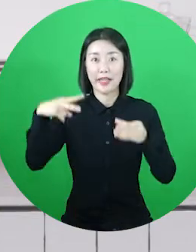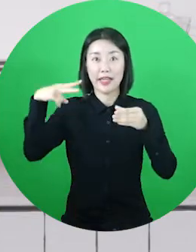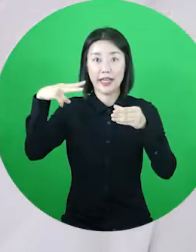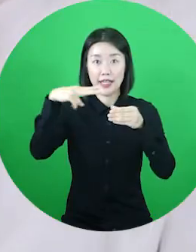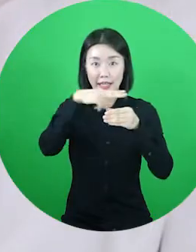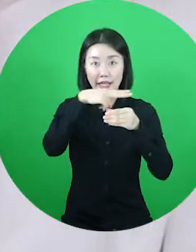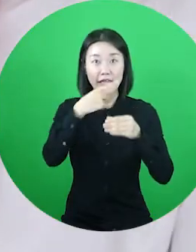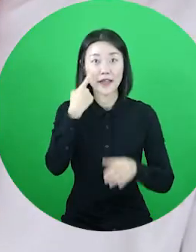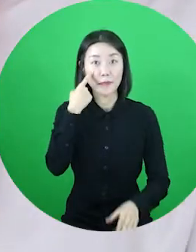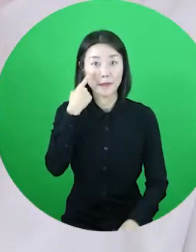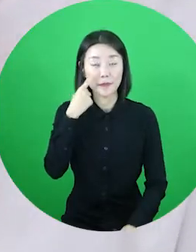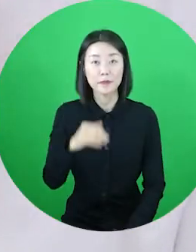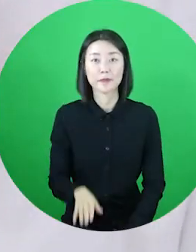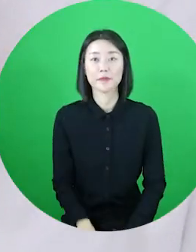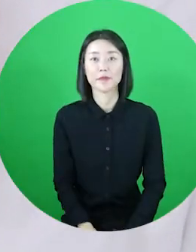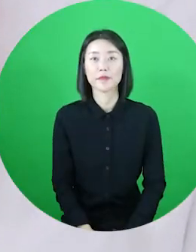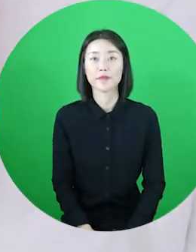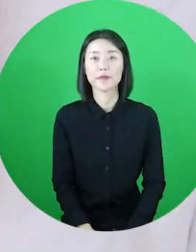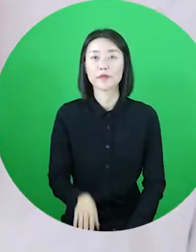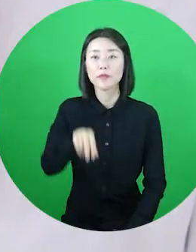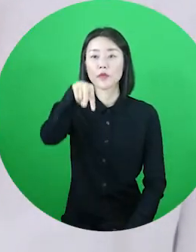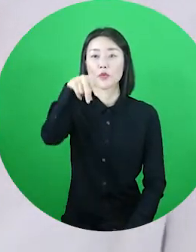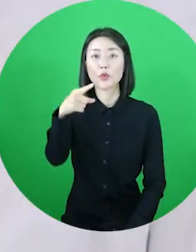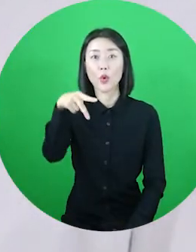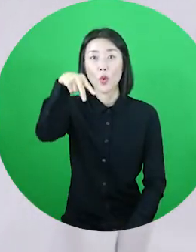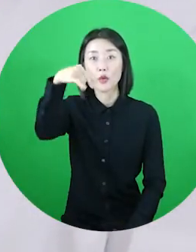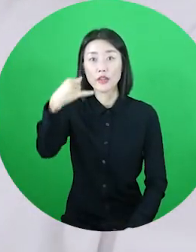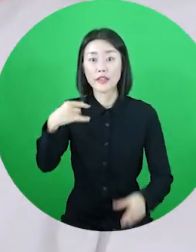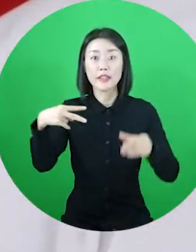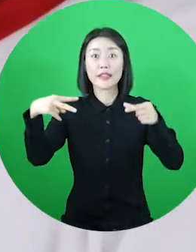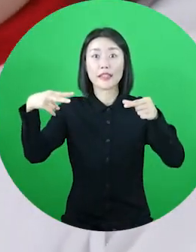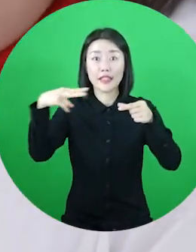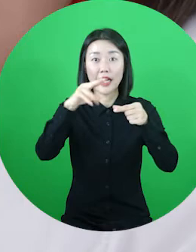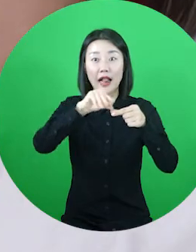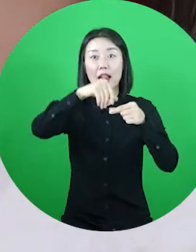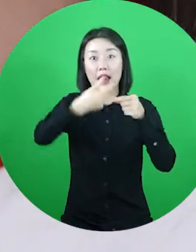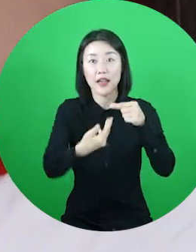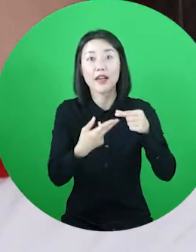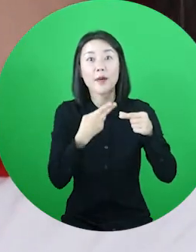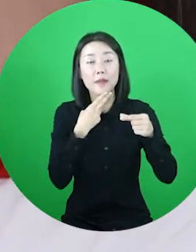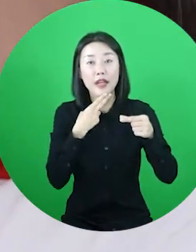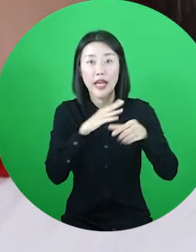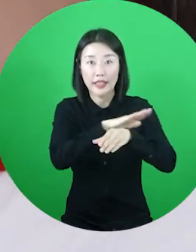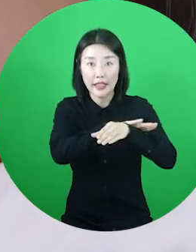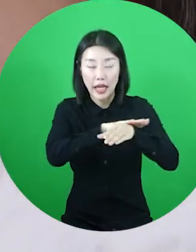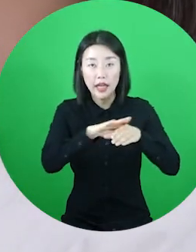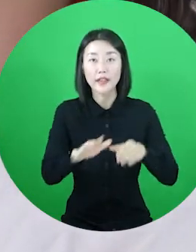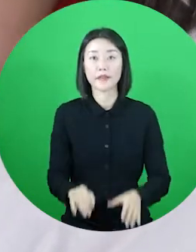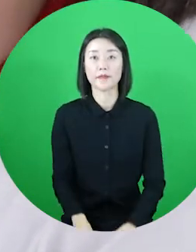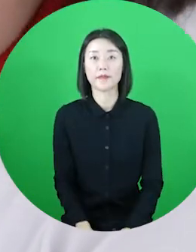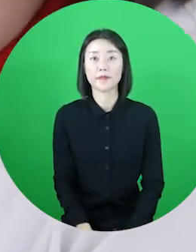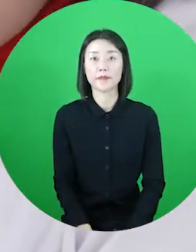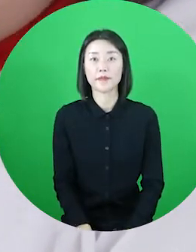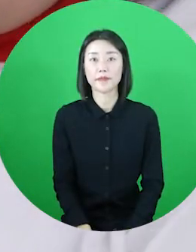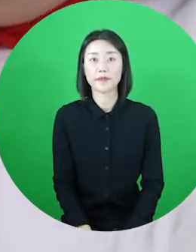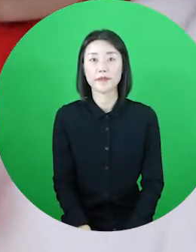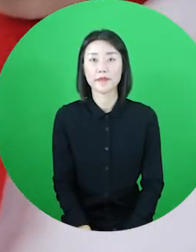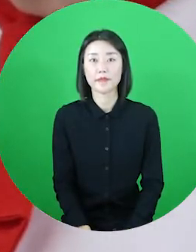잘라줄게요. 소스가 흐르지 않도록 윗부분을 잡고 그릇 안에 놓아주세요.